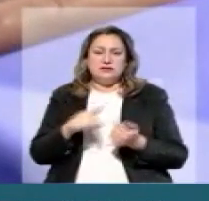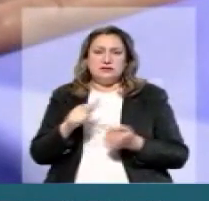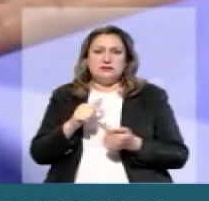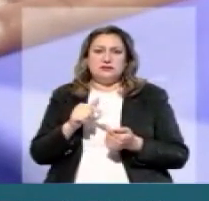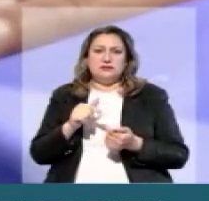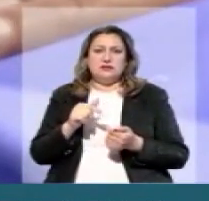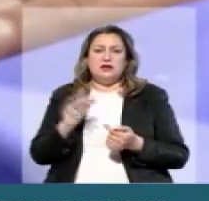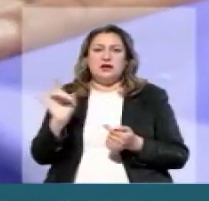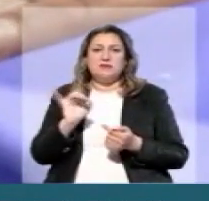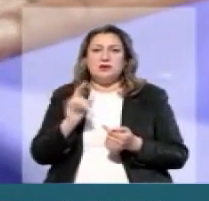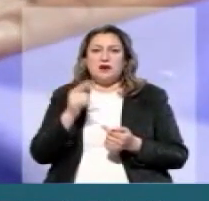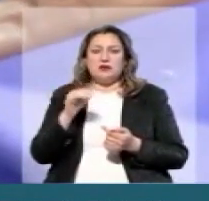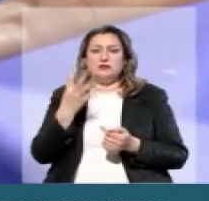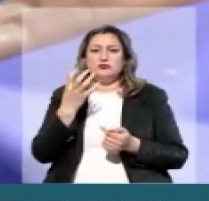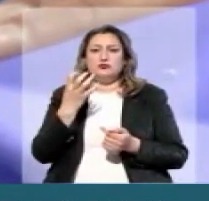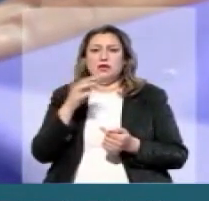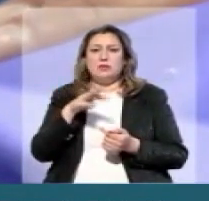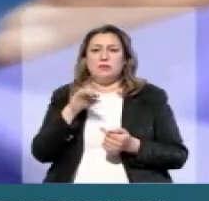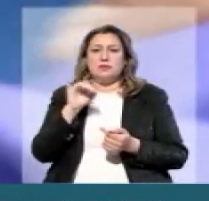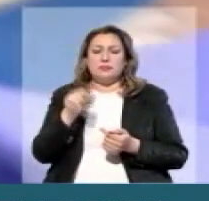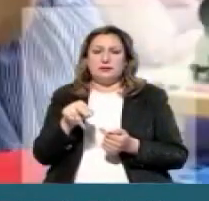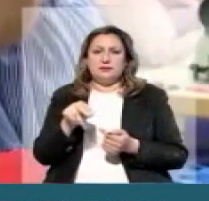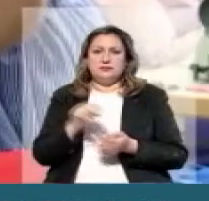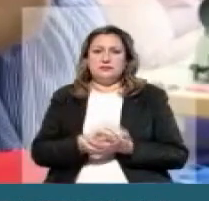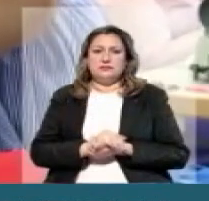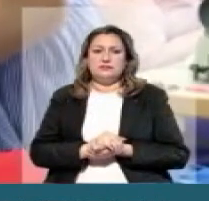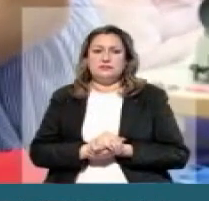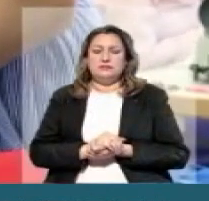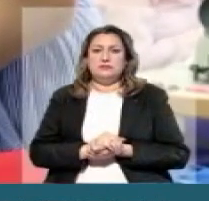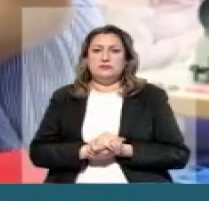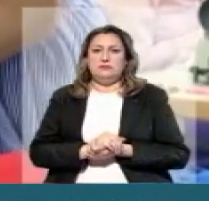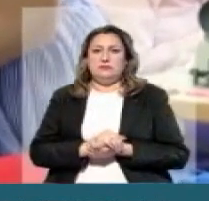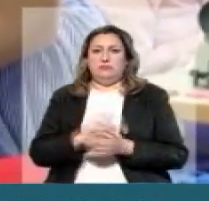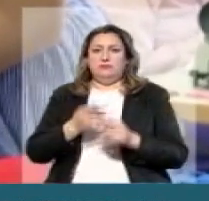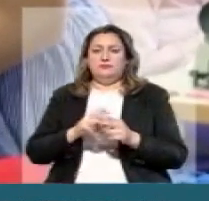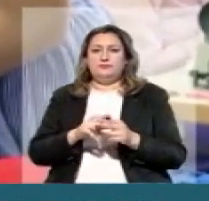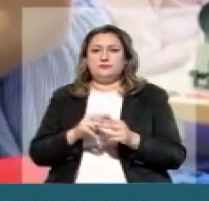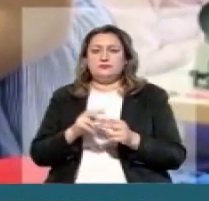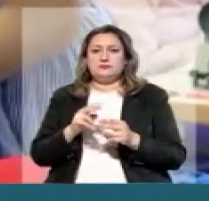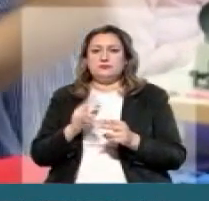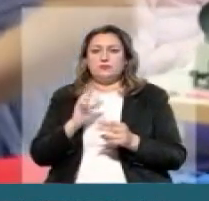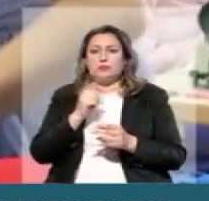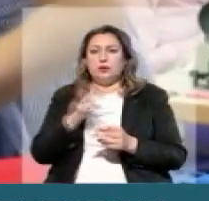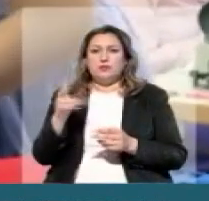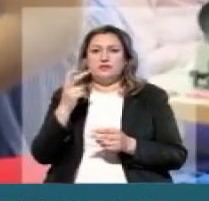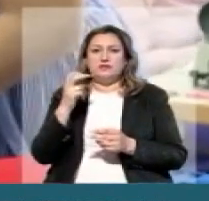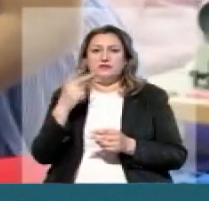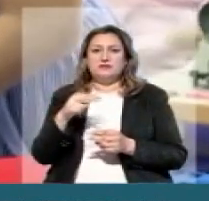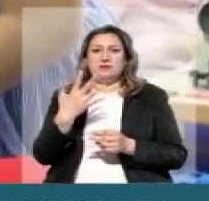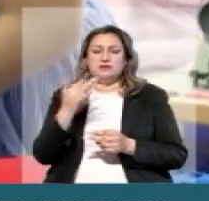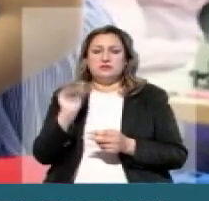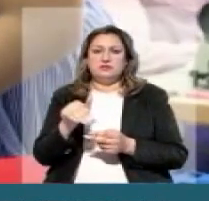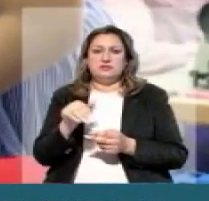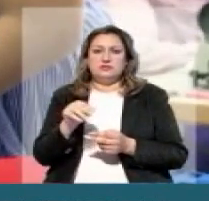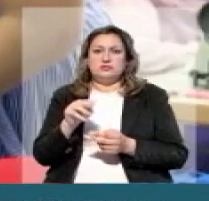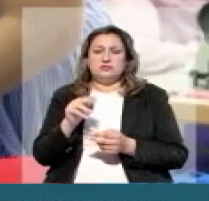ісін жаңа бастаған кәсіпкерлерге өздерінің бизнес әлеуетін ашуға, өндірісті жолға қоюға және дамытуға, сол арқылы өзін тұрақты